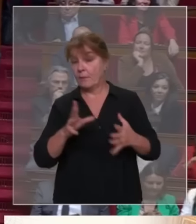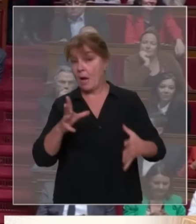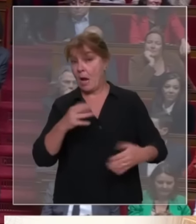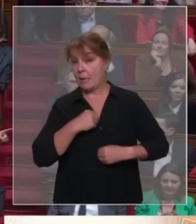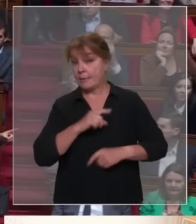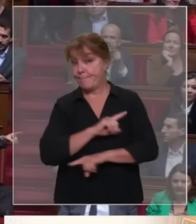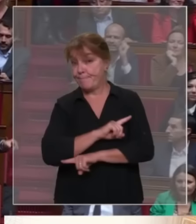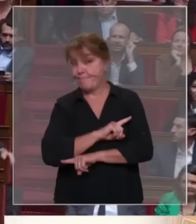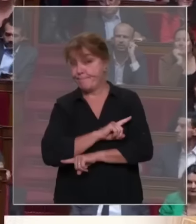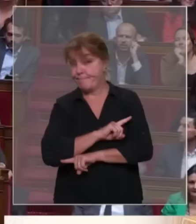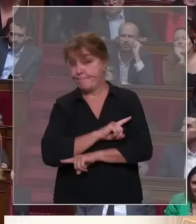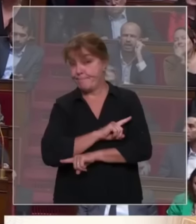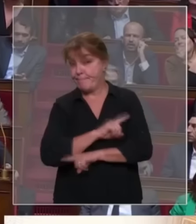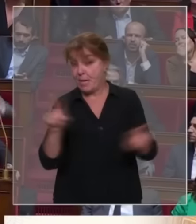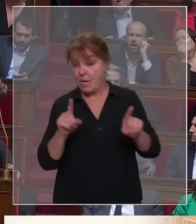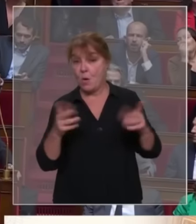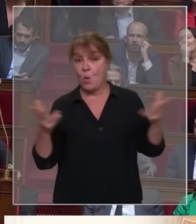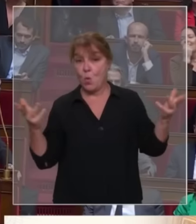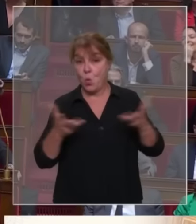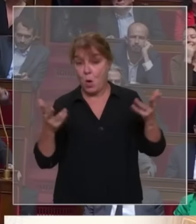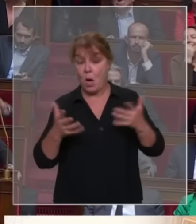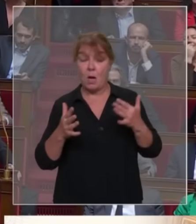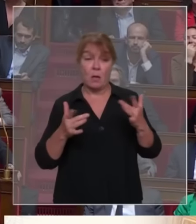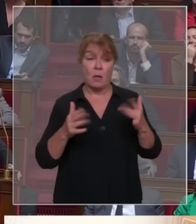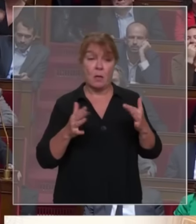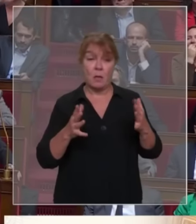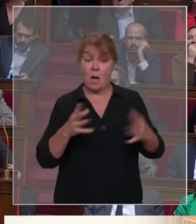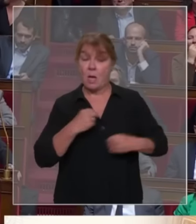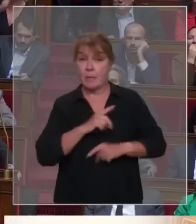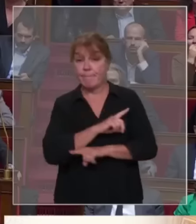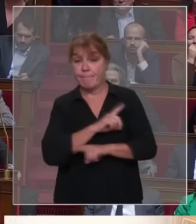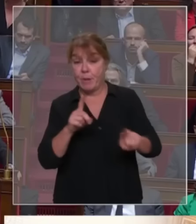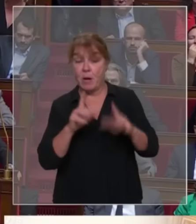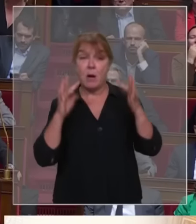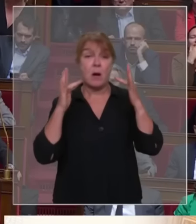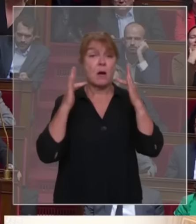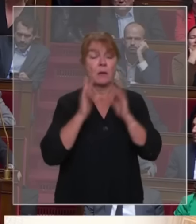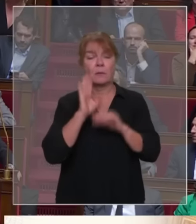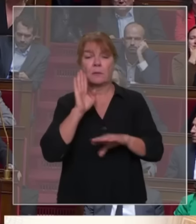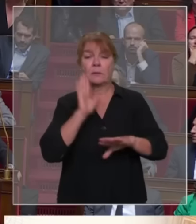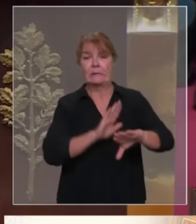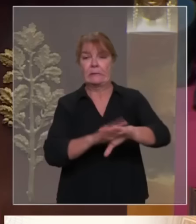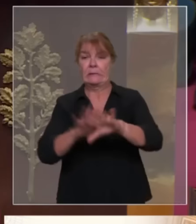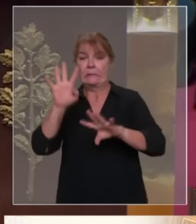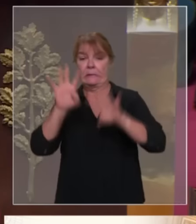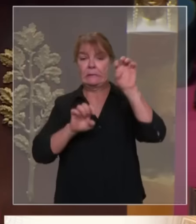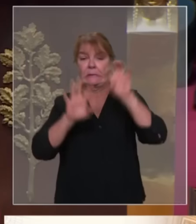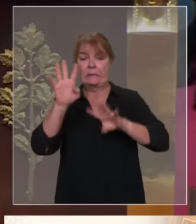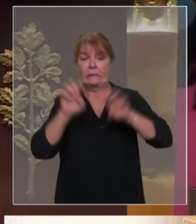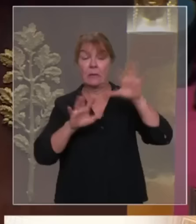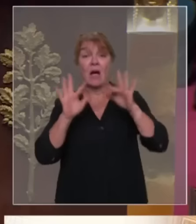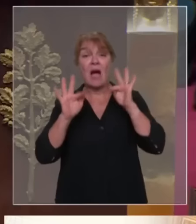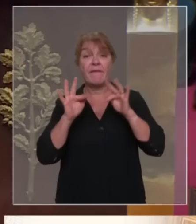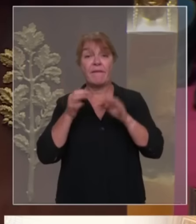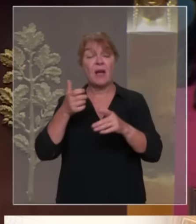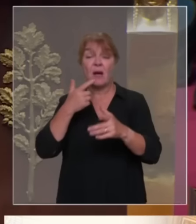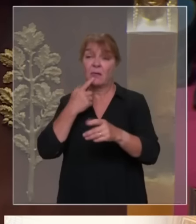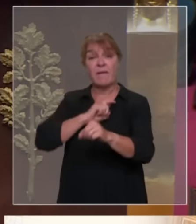Il n'y aura aucune tolérance à l'égard s'il vous plaît. Violences faites aux